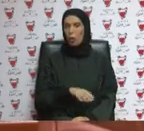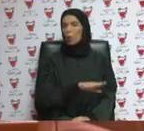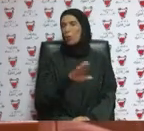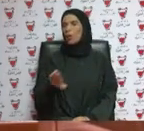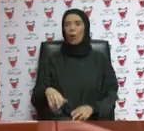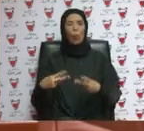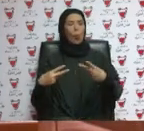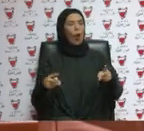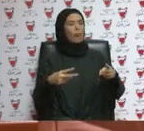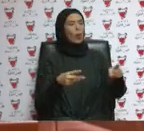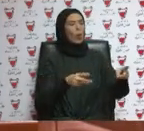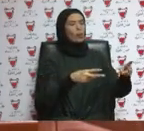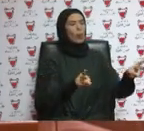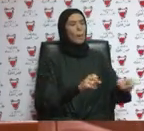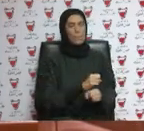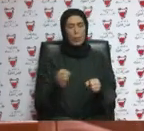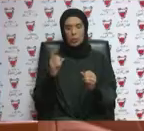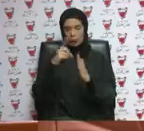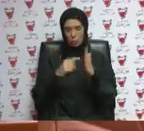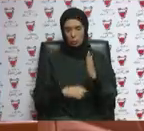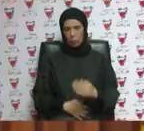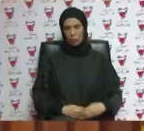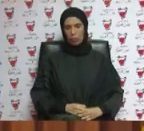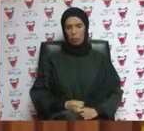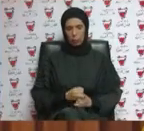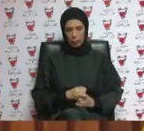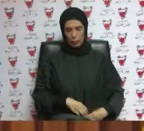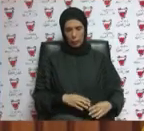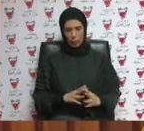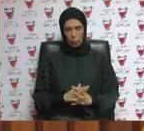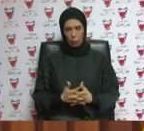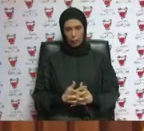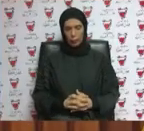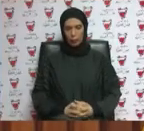على الموافقة على هذا المشروع القانون. وشكرا على الرئيس. شكرا جزيلا.